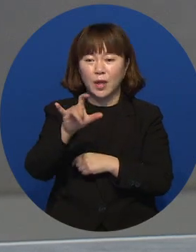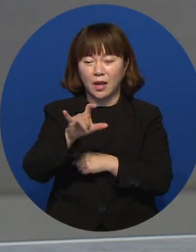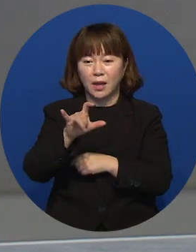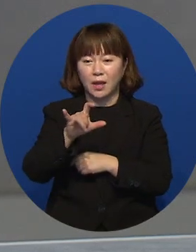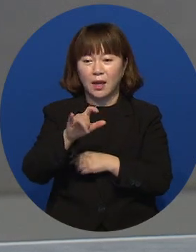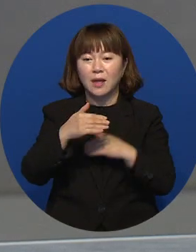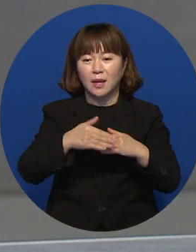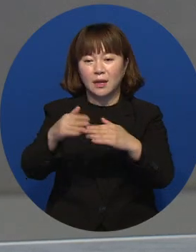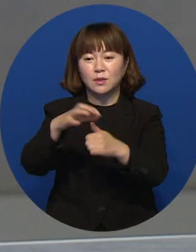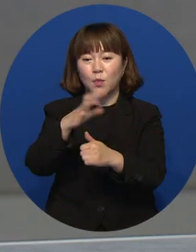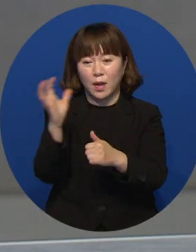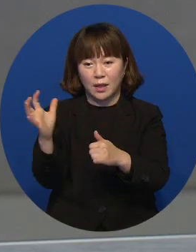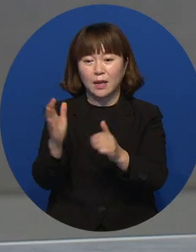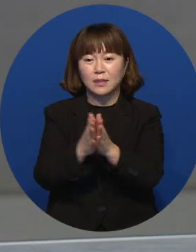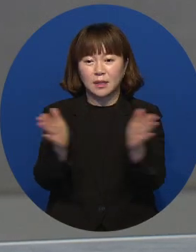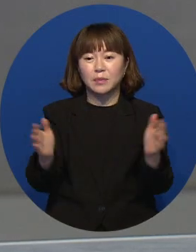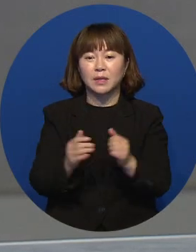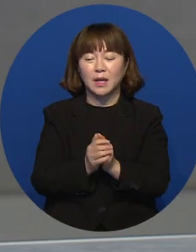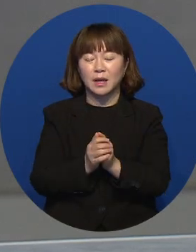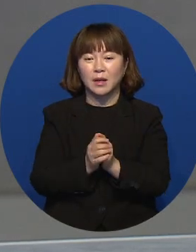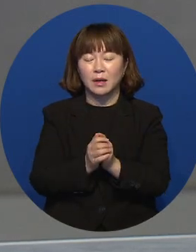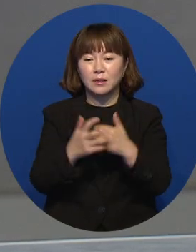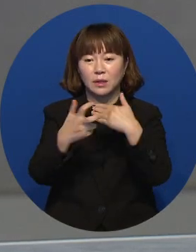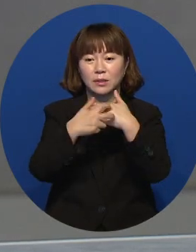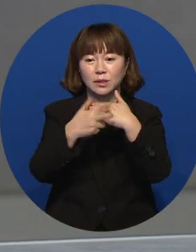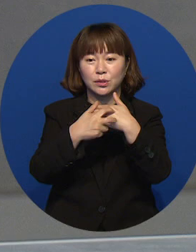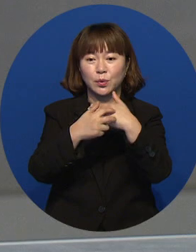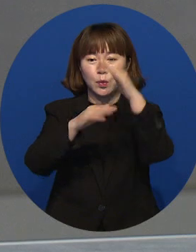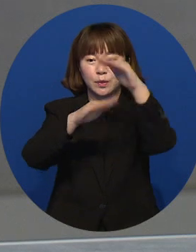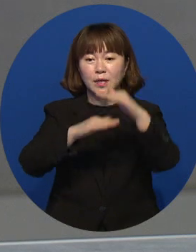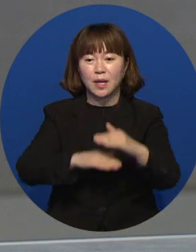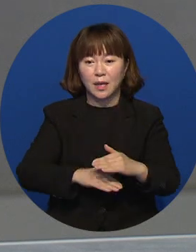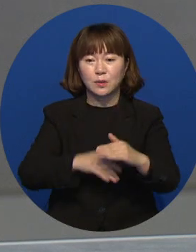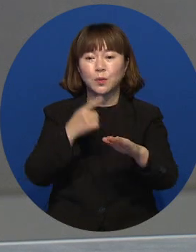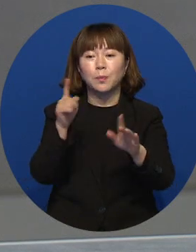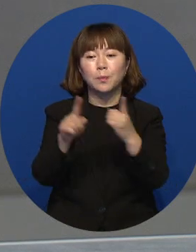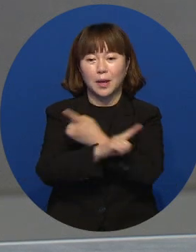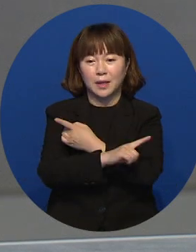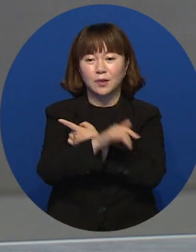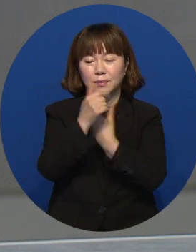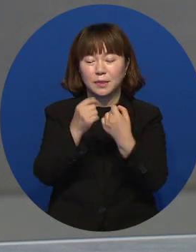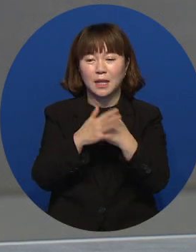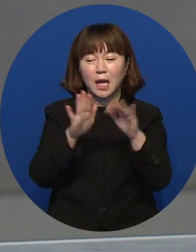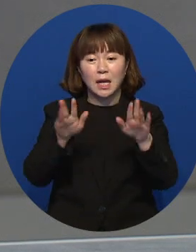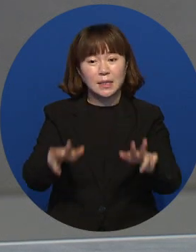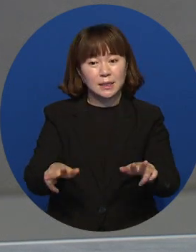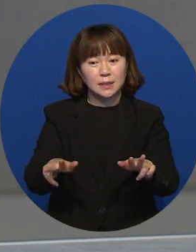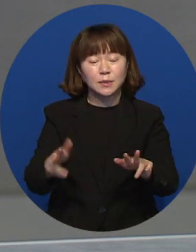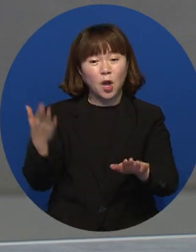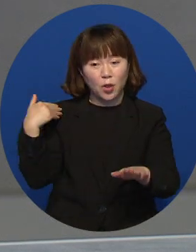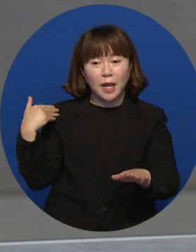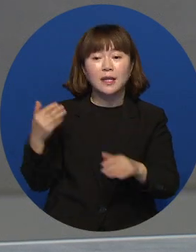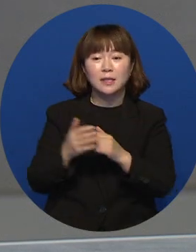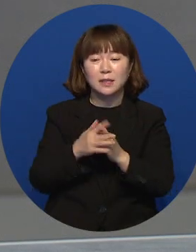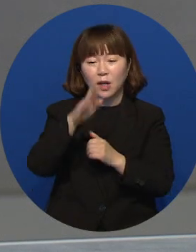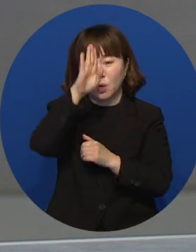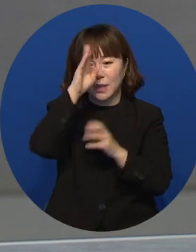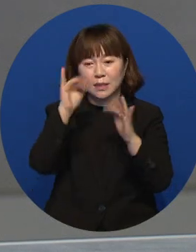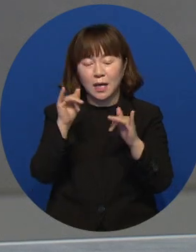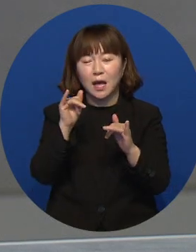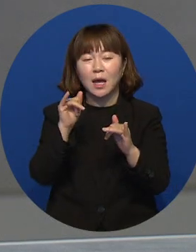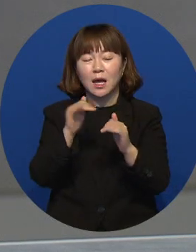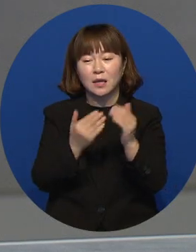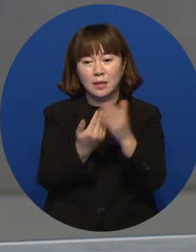바뀌는 것 같습니다 어 즉 그 지금까지는 이제 환자가 발생했을 때 어 생활 치료센터 아